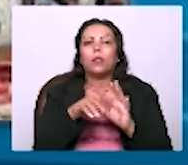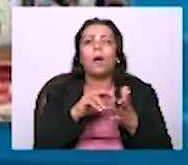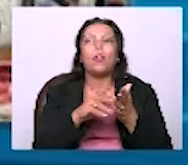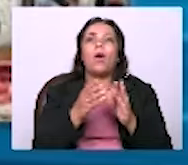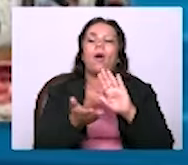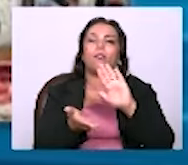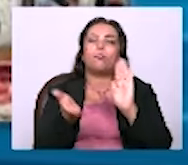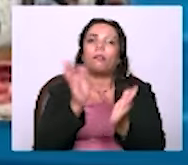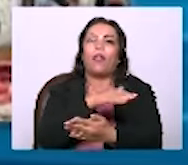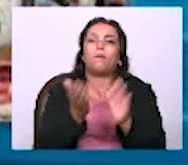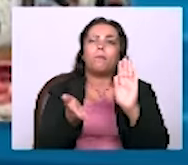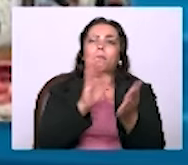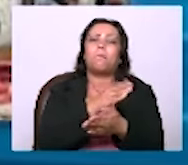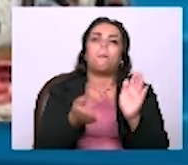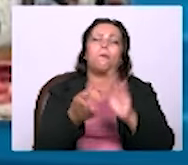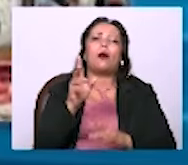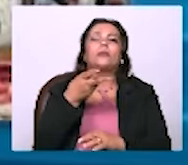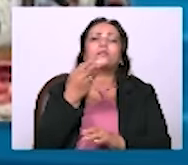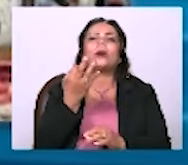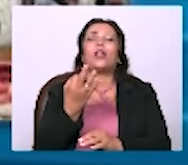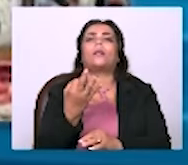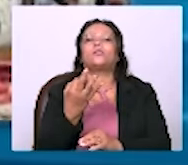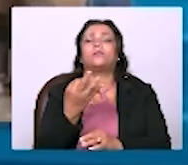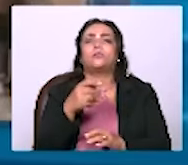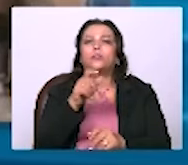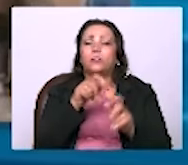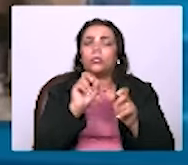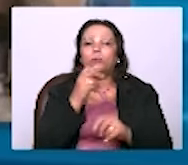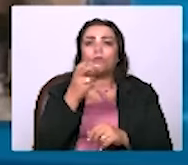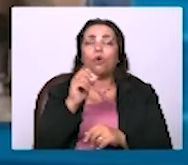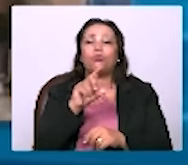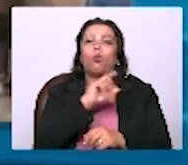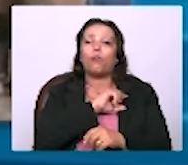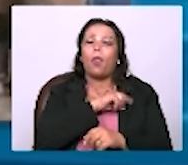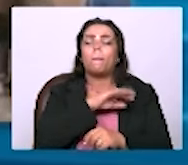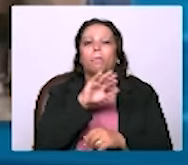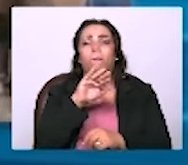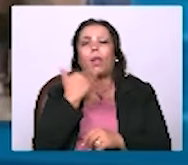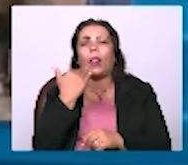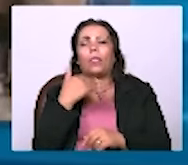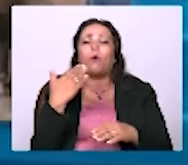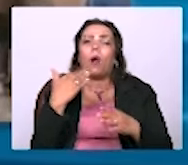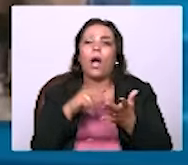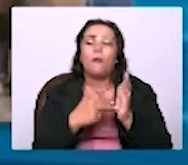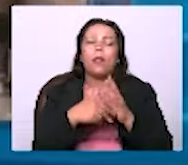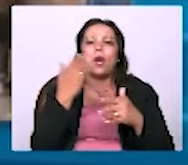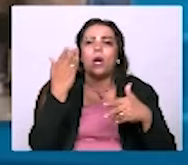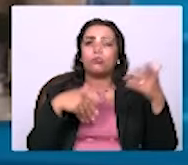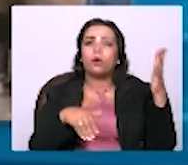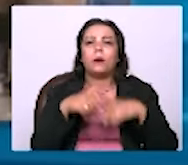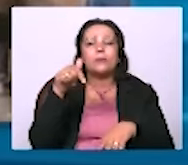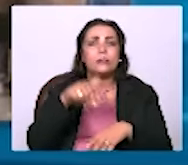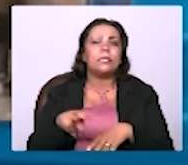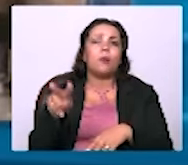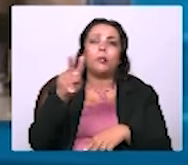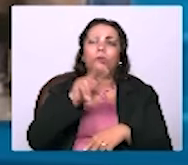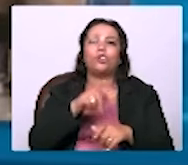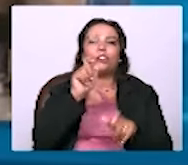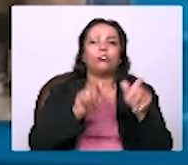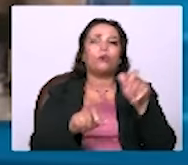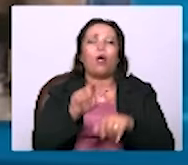الاتوبيس ثلاث مرات واود بحياه الطلاب ال 12 وسبب اصابات لنحو 26